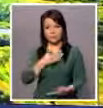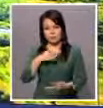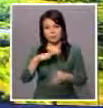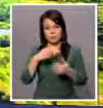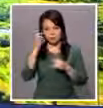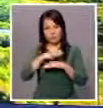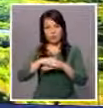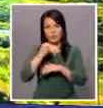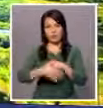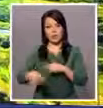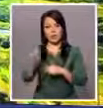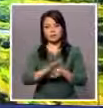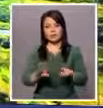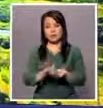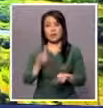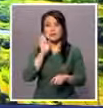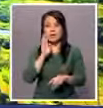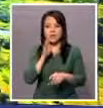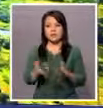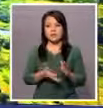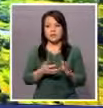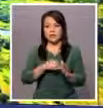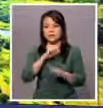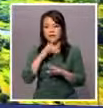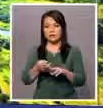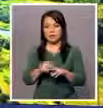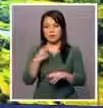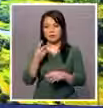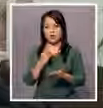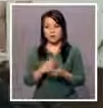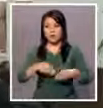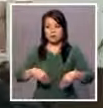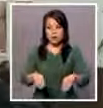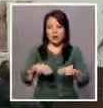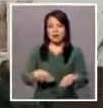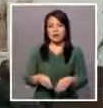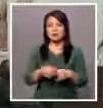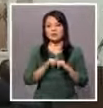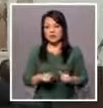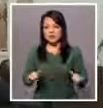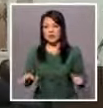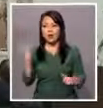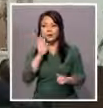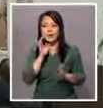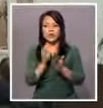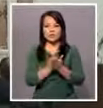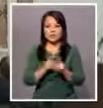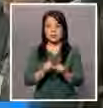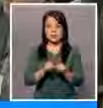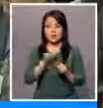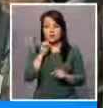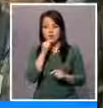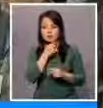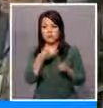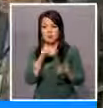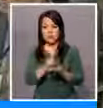Біздің ел Орта Азиядағы су көздері тапшы мемлекеттердің бірі. Сондықтан жайылымдар мен суармалы жерлердегі су ресурстарын үнемдеу мәселесі күн тәртібінде